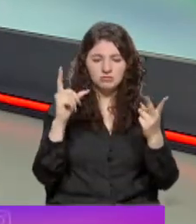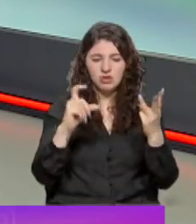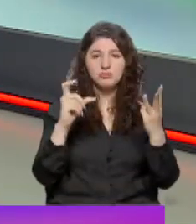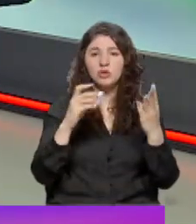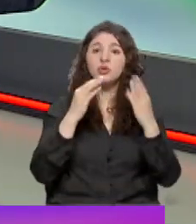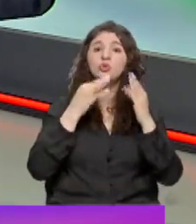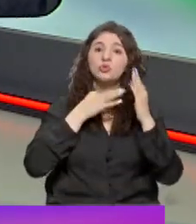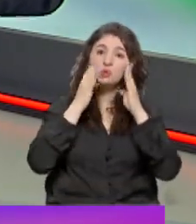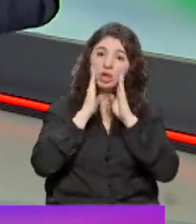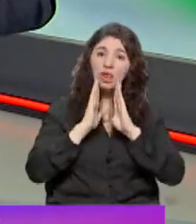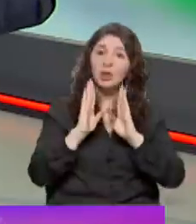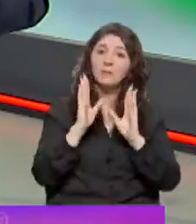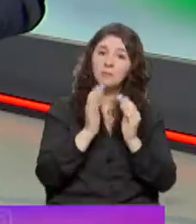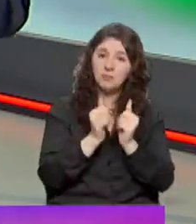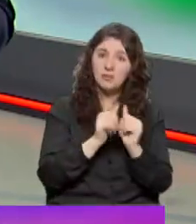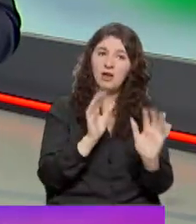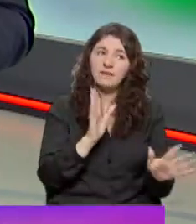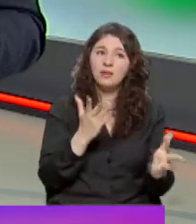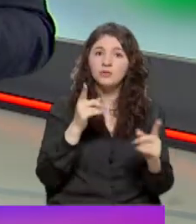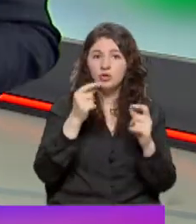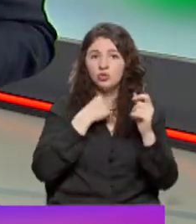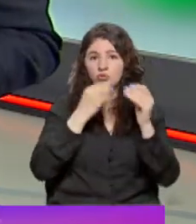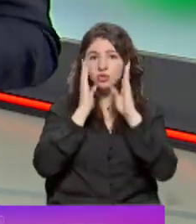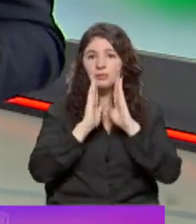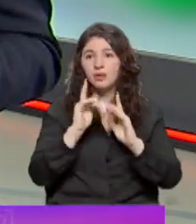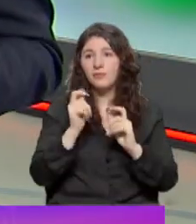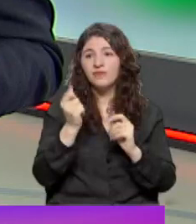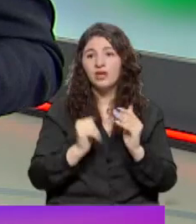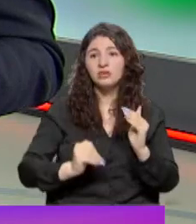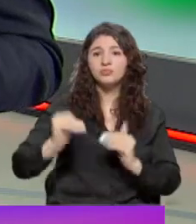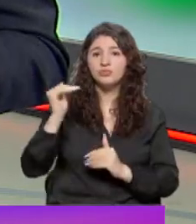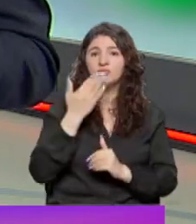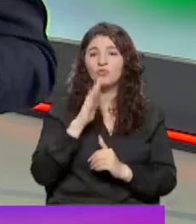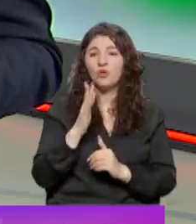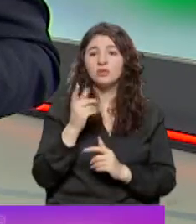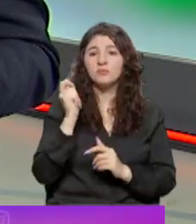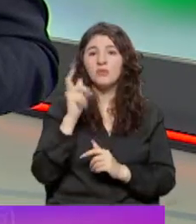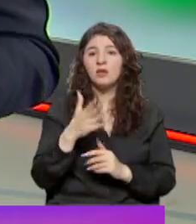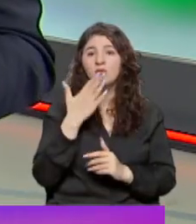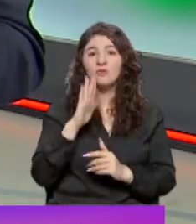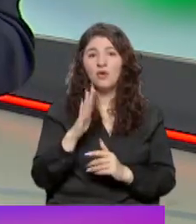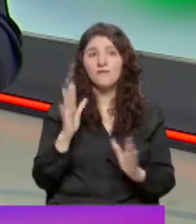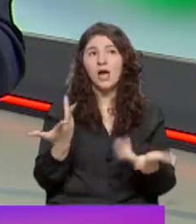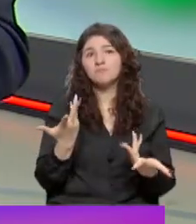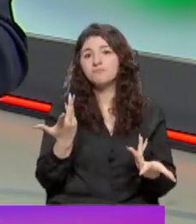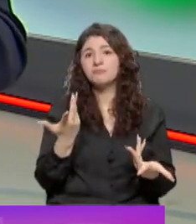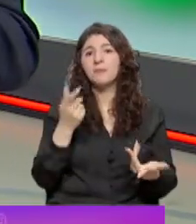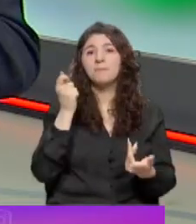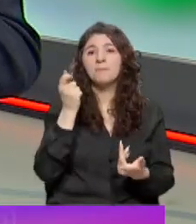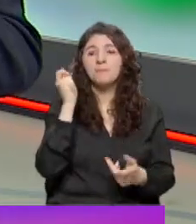şükredelim Bir yandan ama ha şurada şükredelim fiyatlar artık artık like at pahalılık Yok ya da